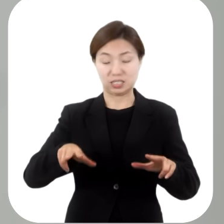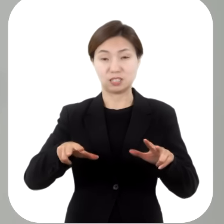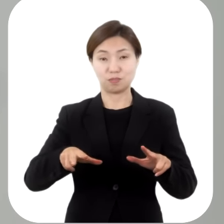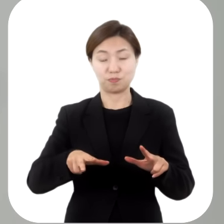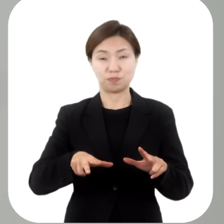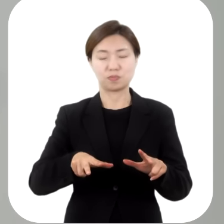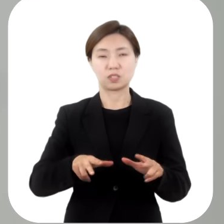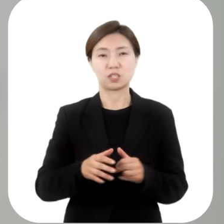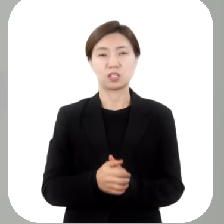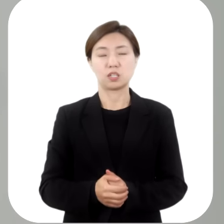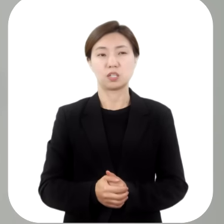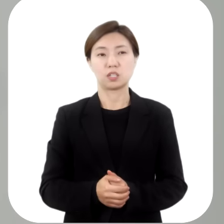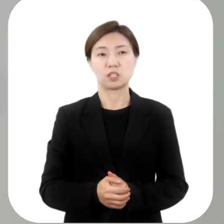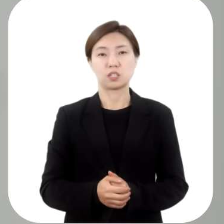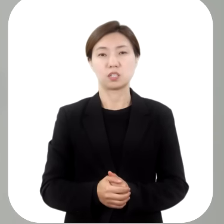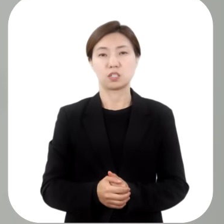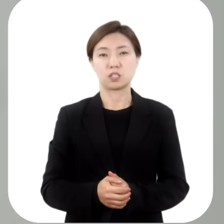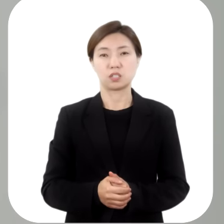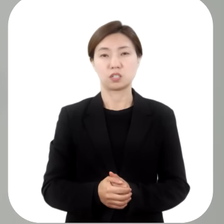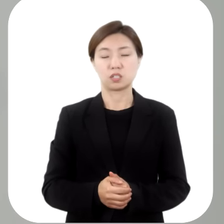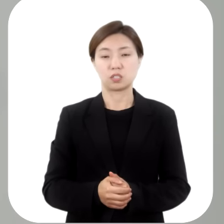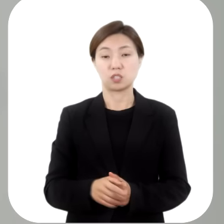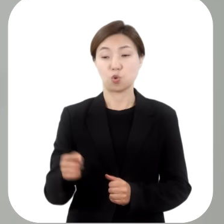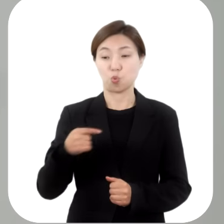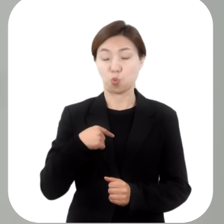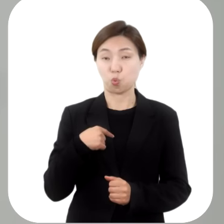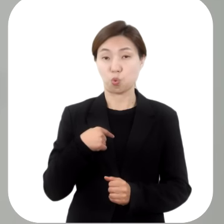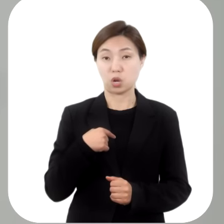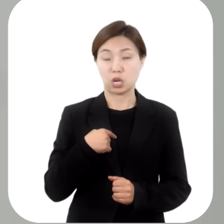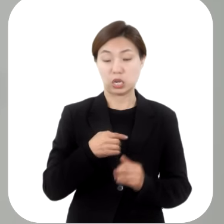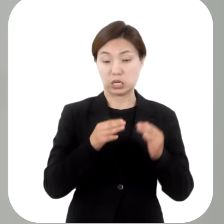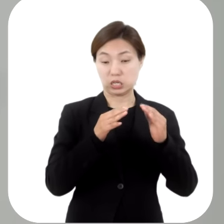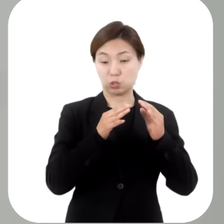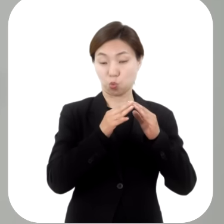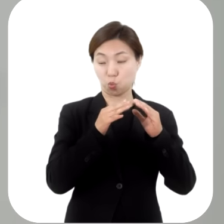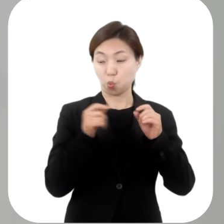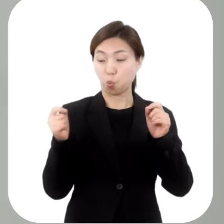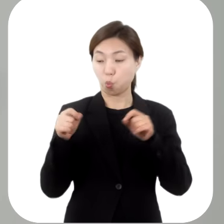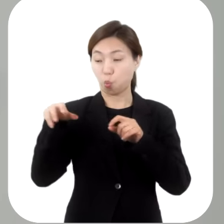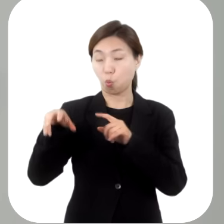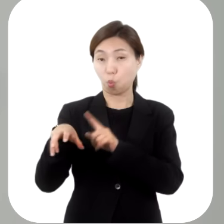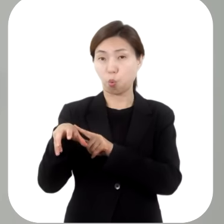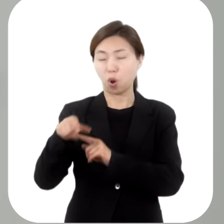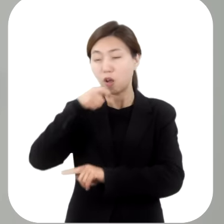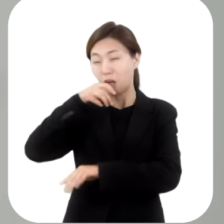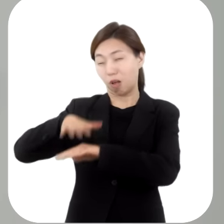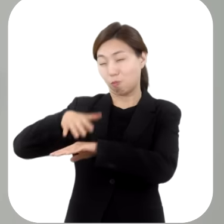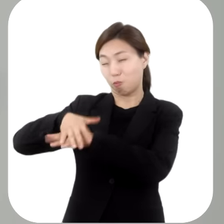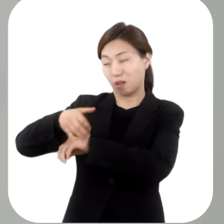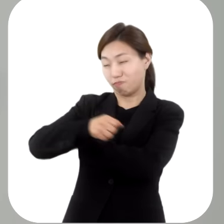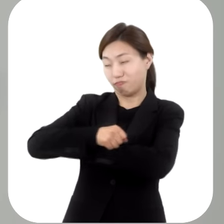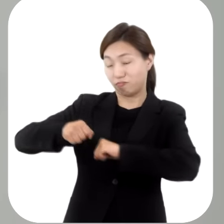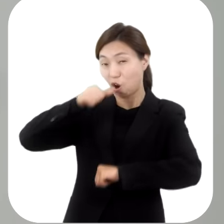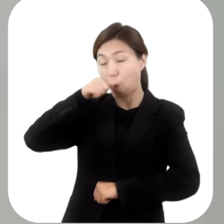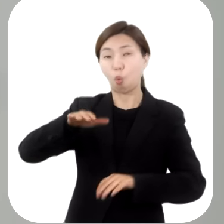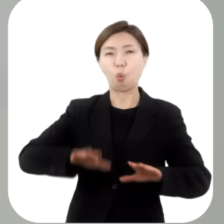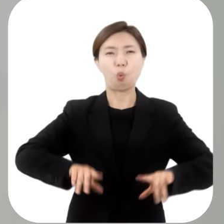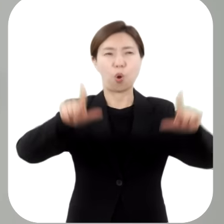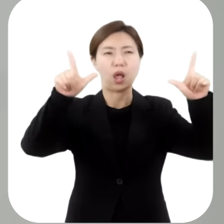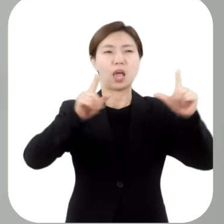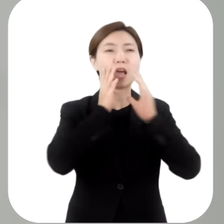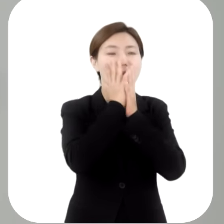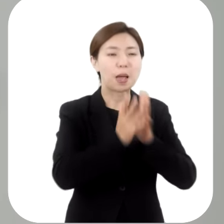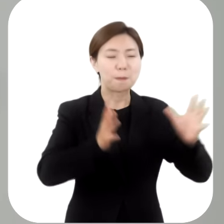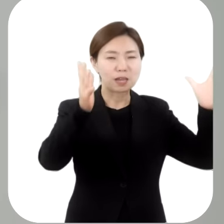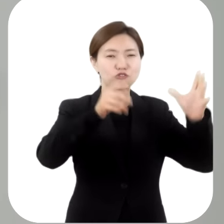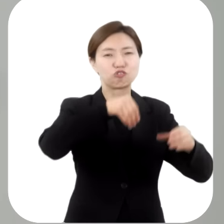저도 이번에 저희 그, 두북농장 가까이에 멀지 않는 곳에 그런 걸 알았어요. 원래 우리가